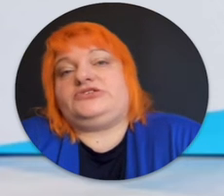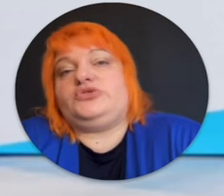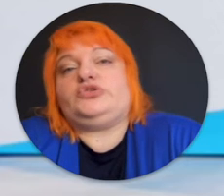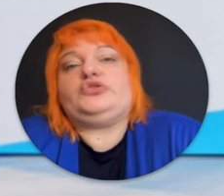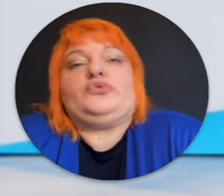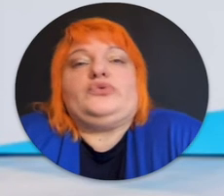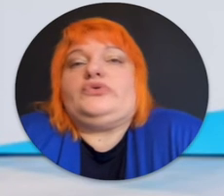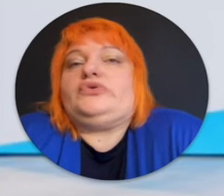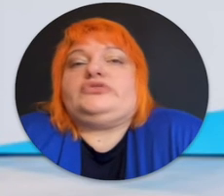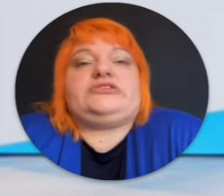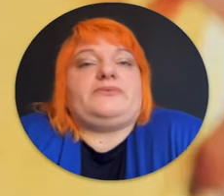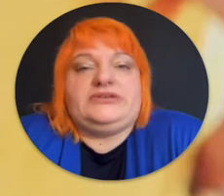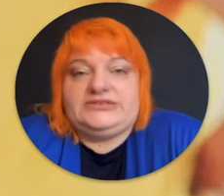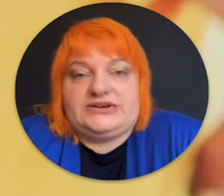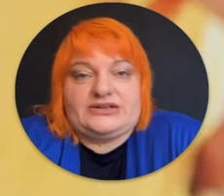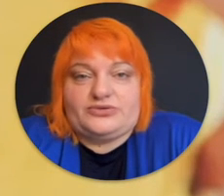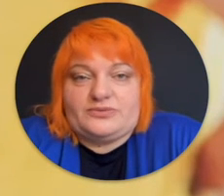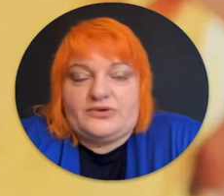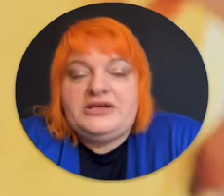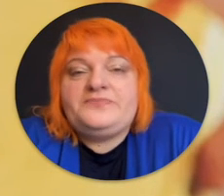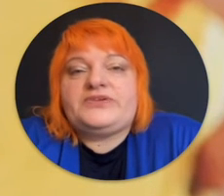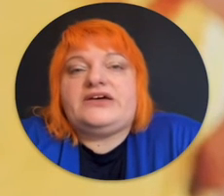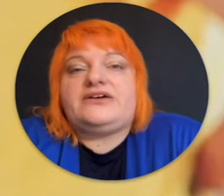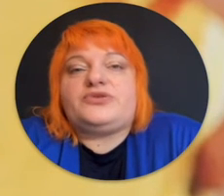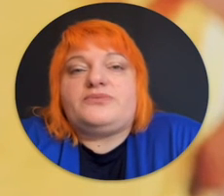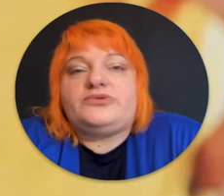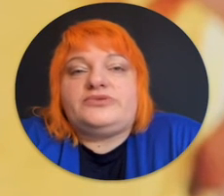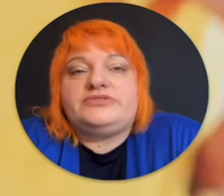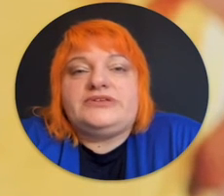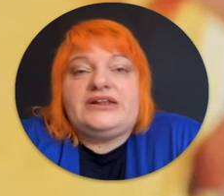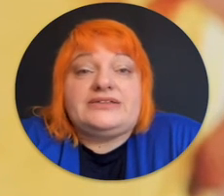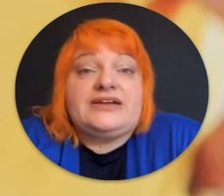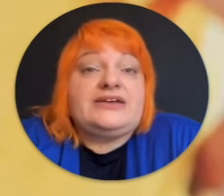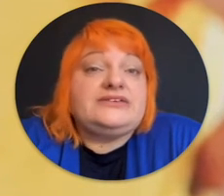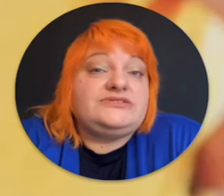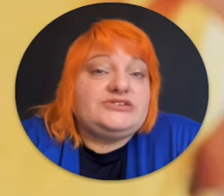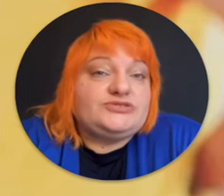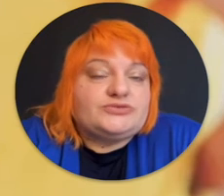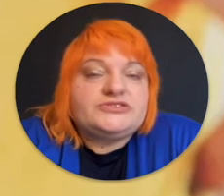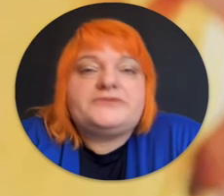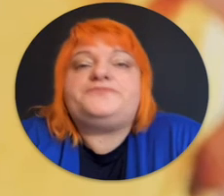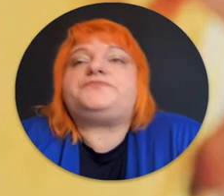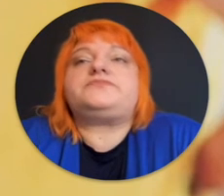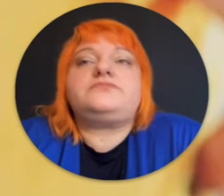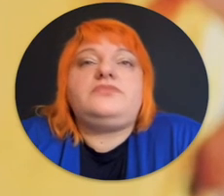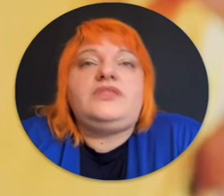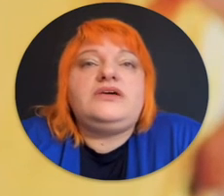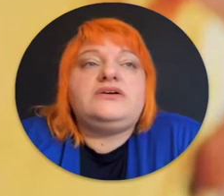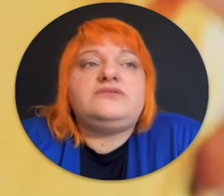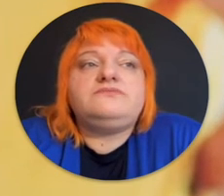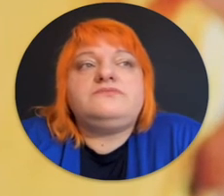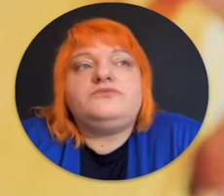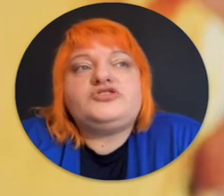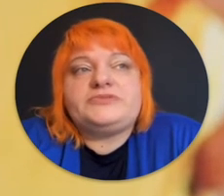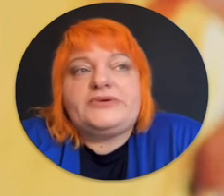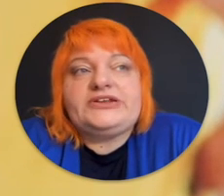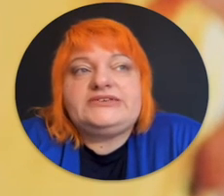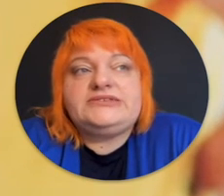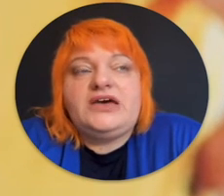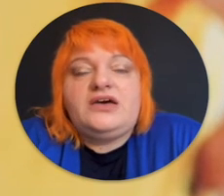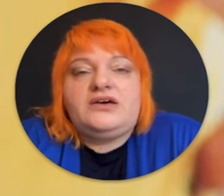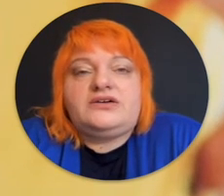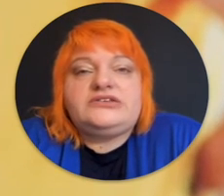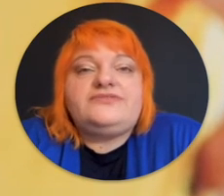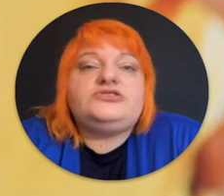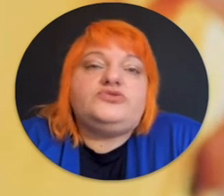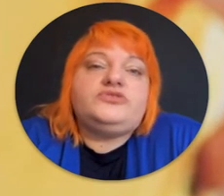где происходит то событие, которому он или она интересуется. Можно